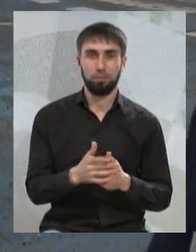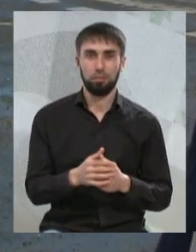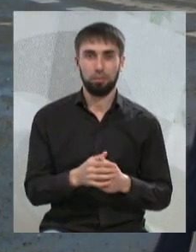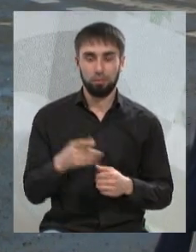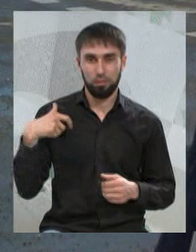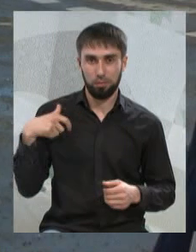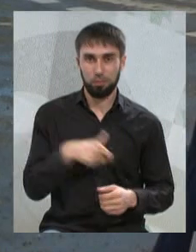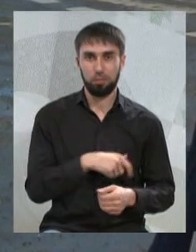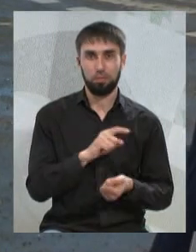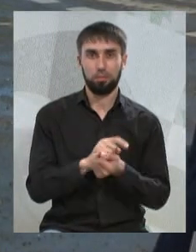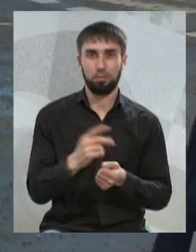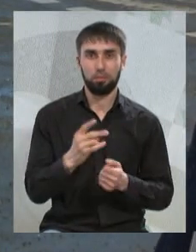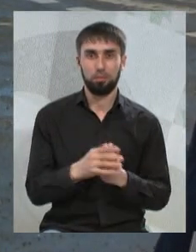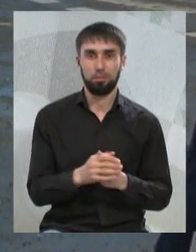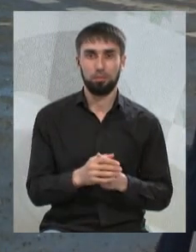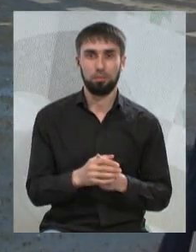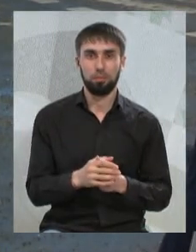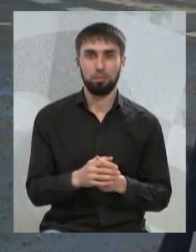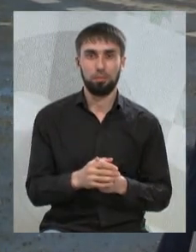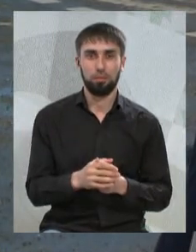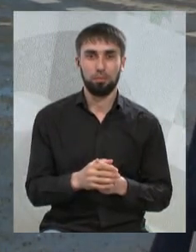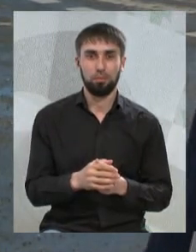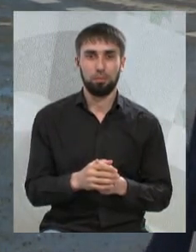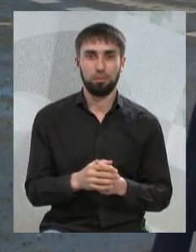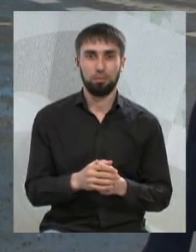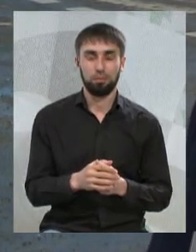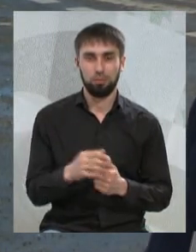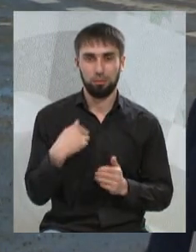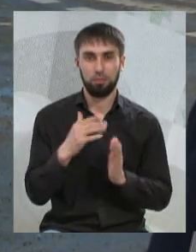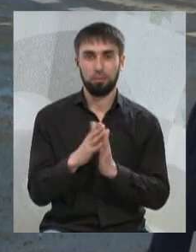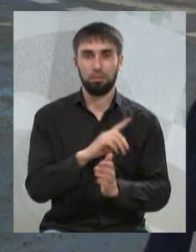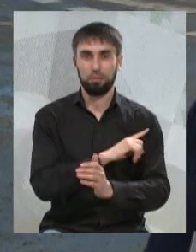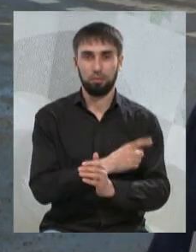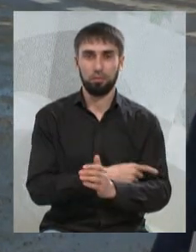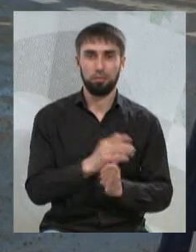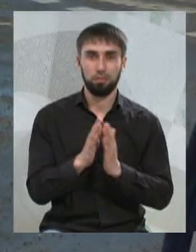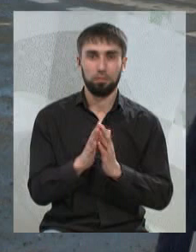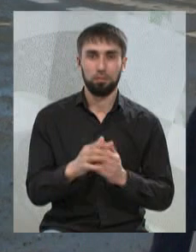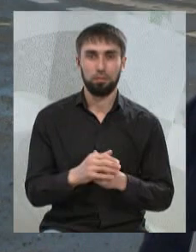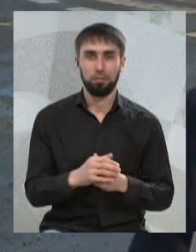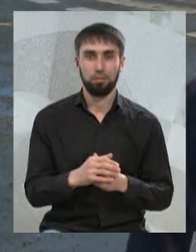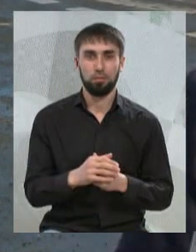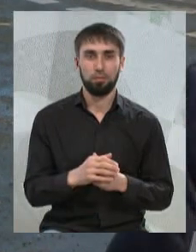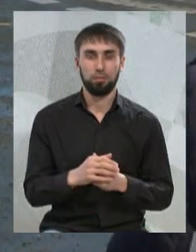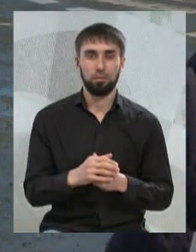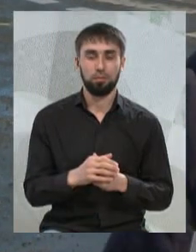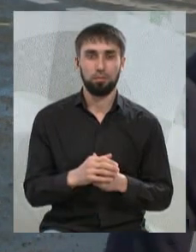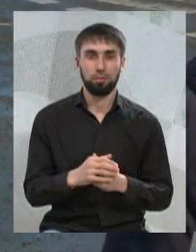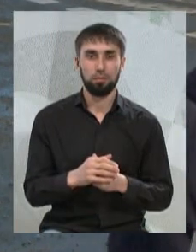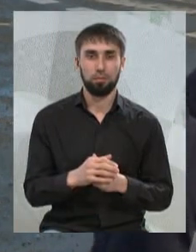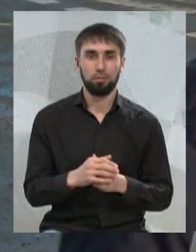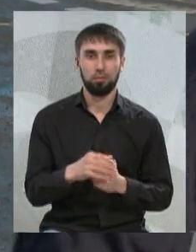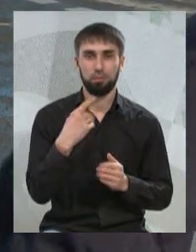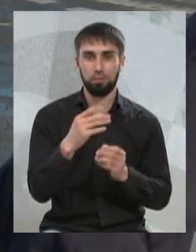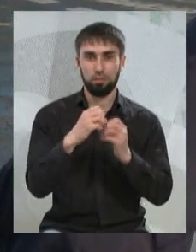ريمين تاتو غري والله ما شاء الله سوى شو هذا آخر درك صديهن منو دلار صديهن قم بخ بريت شرا